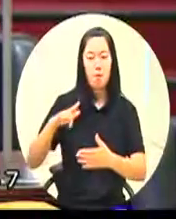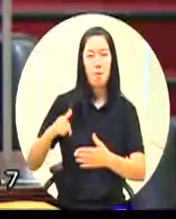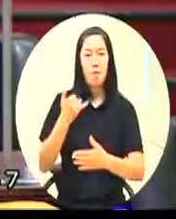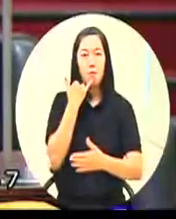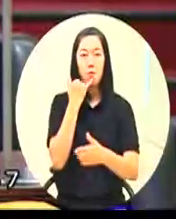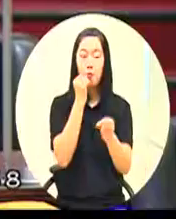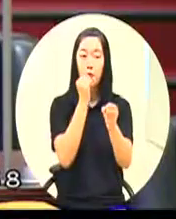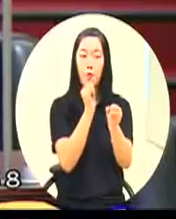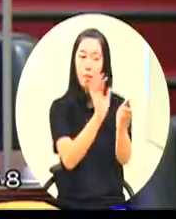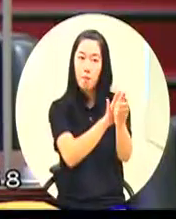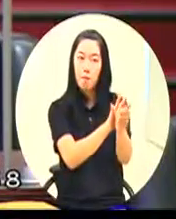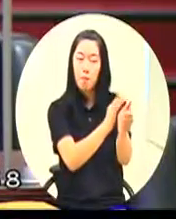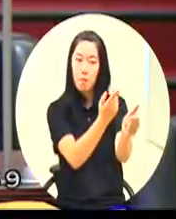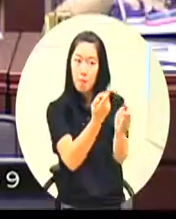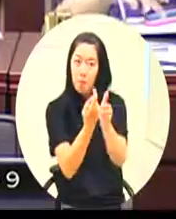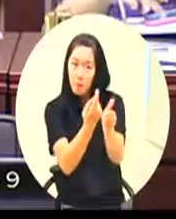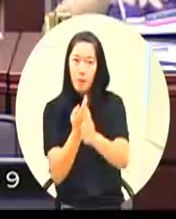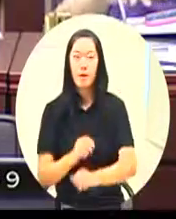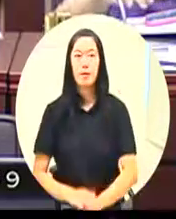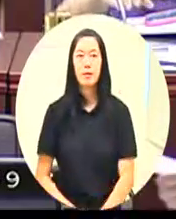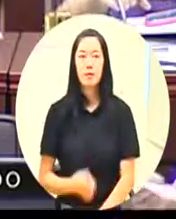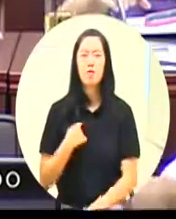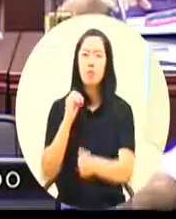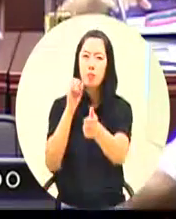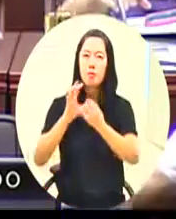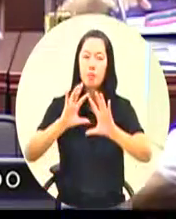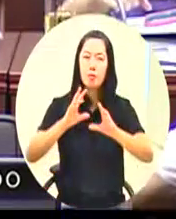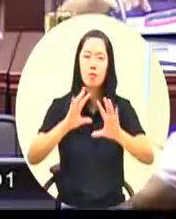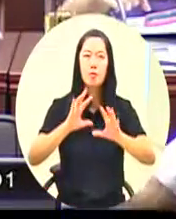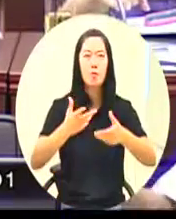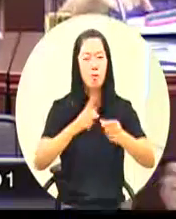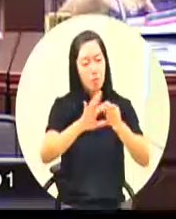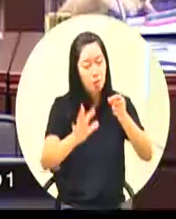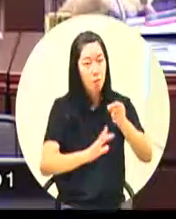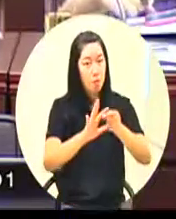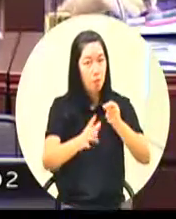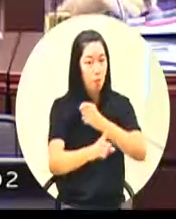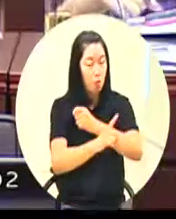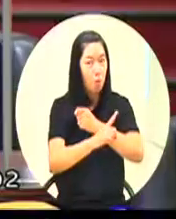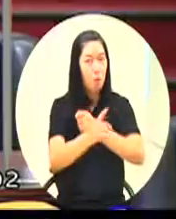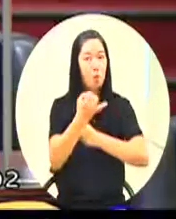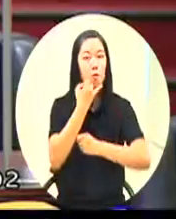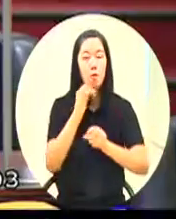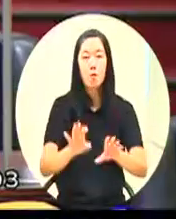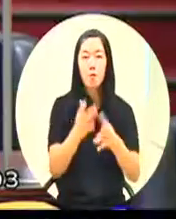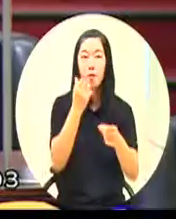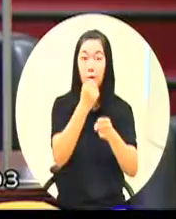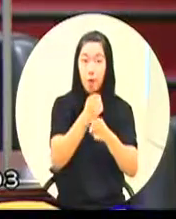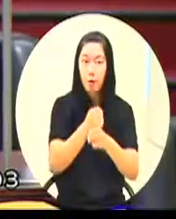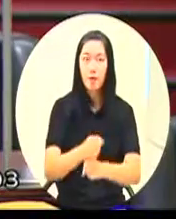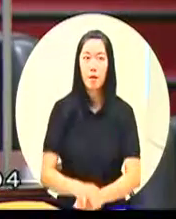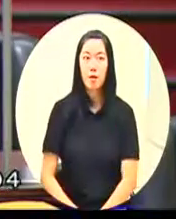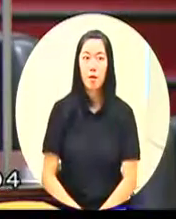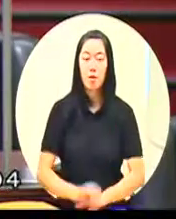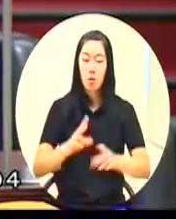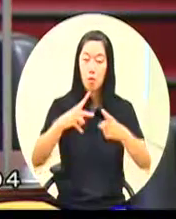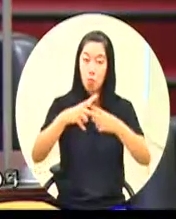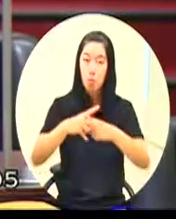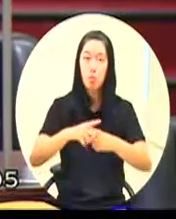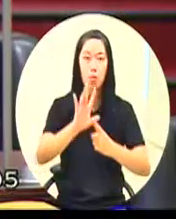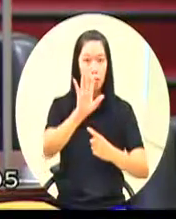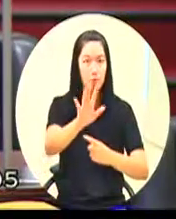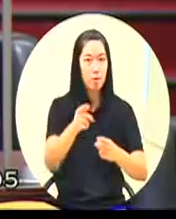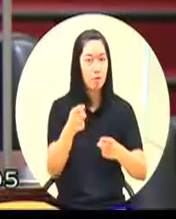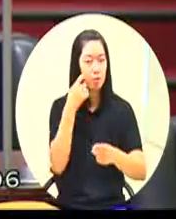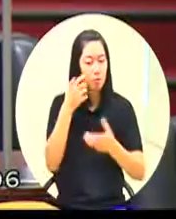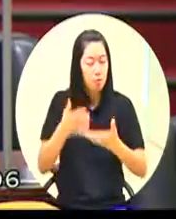导。 刘议员，那个是在国一的时候做的。 我们从小学也很重要啊。 小学有小适合小学的量表啊，国